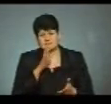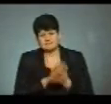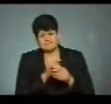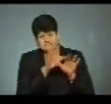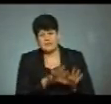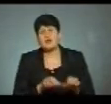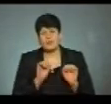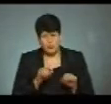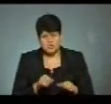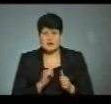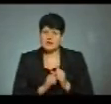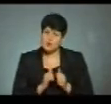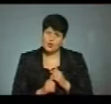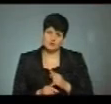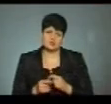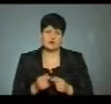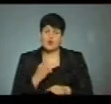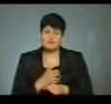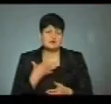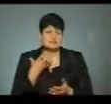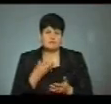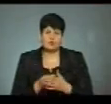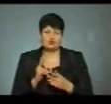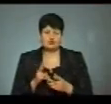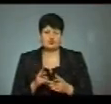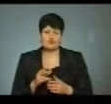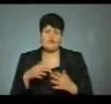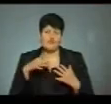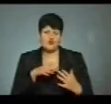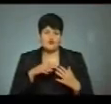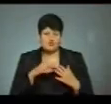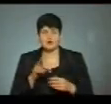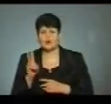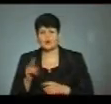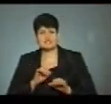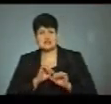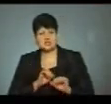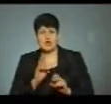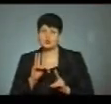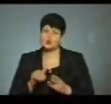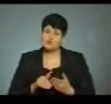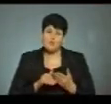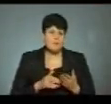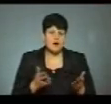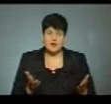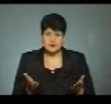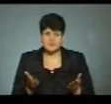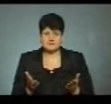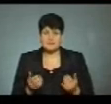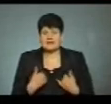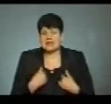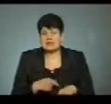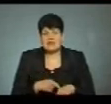кожен робить щось своє. Хтось воює, хтось захищає, хтось допомагає тим, хто захищає. Наразі, ну, якось